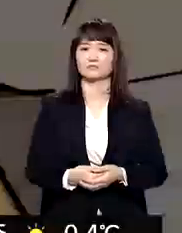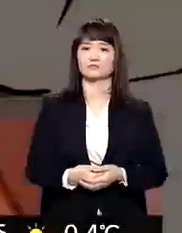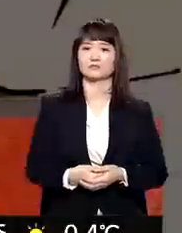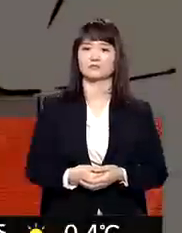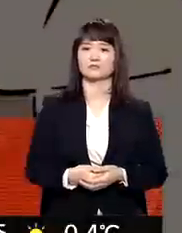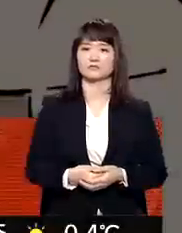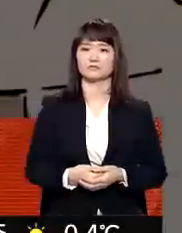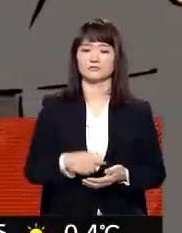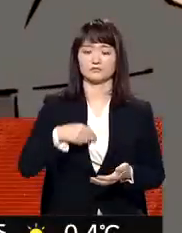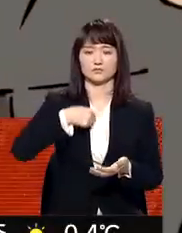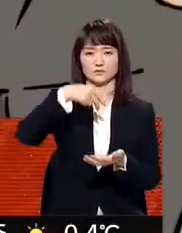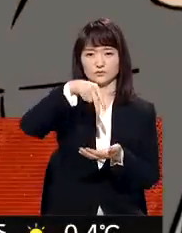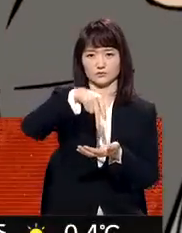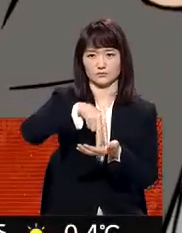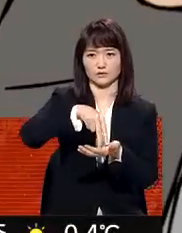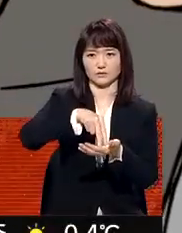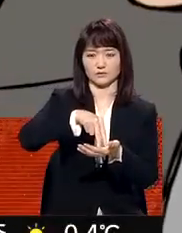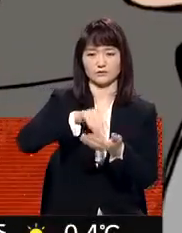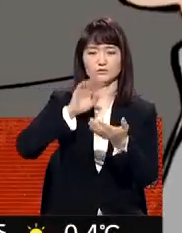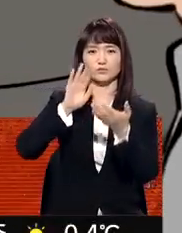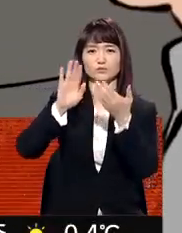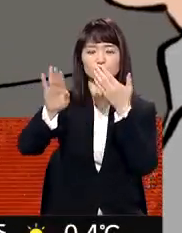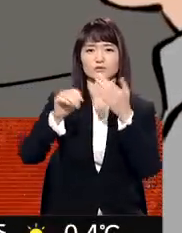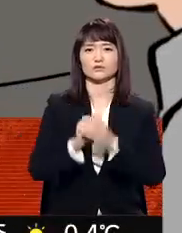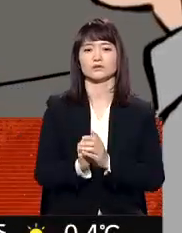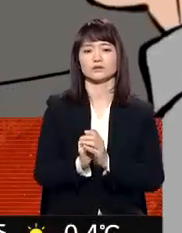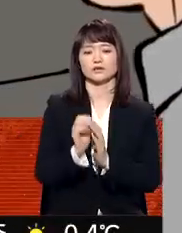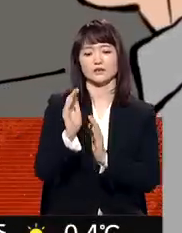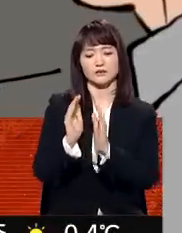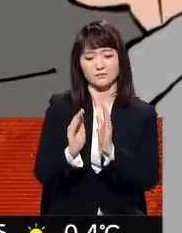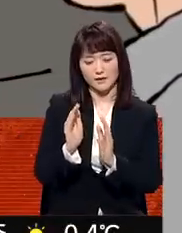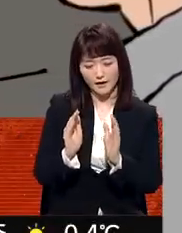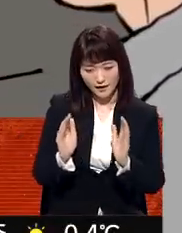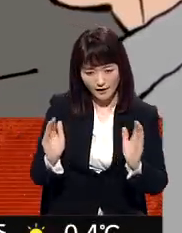나중에 독립하면 남편하고 전원주택을 살겠다는